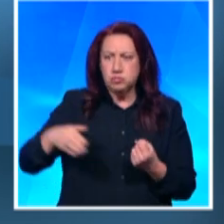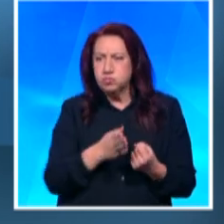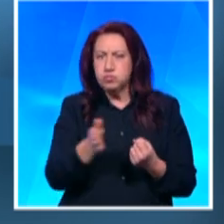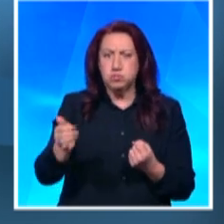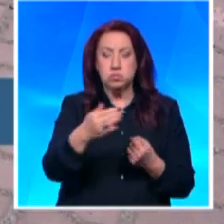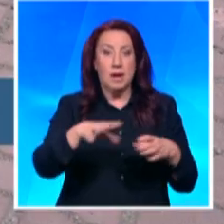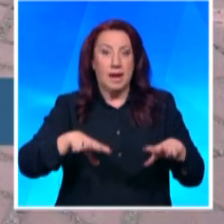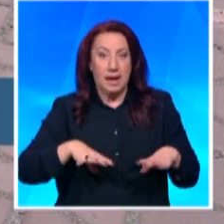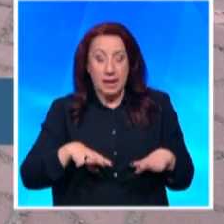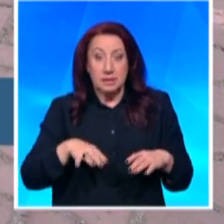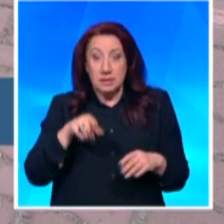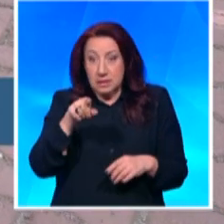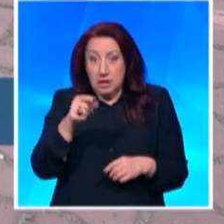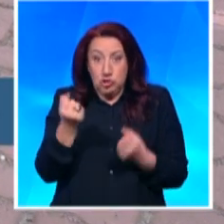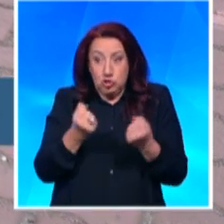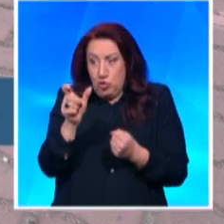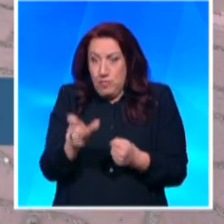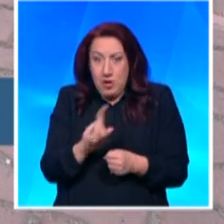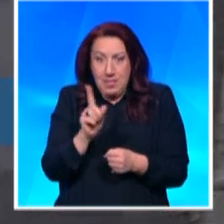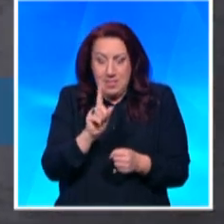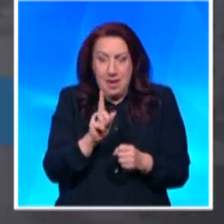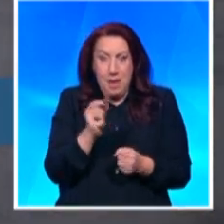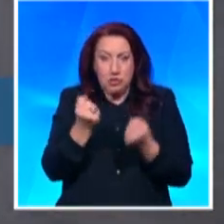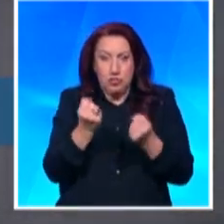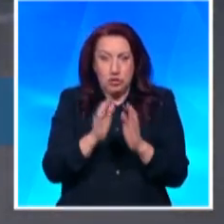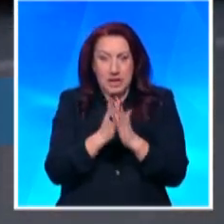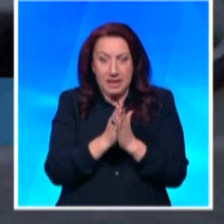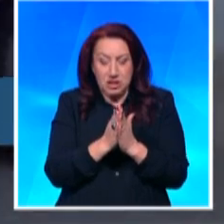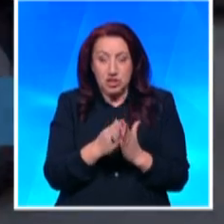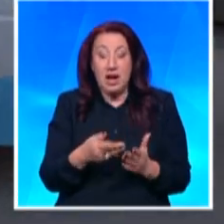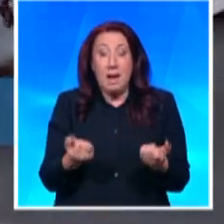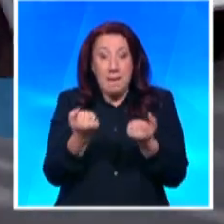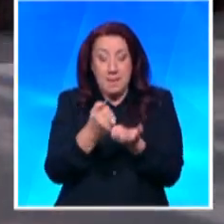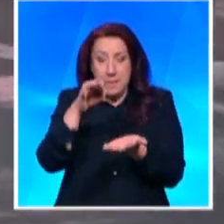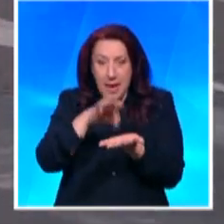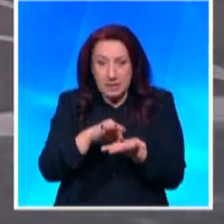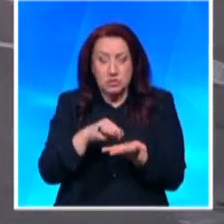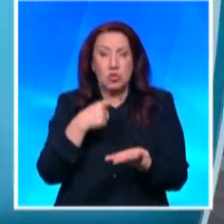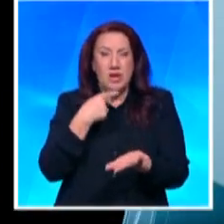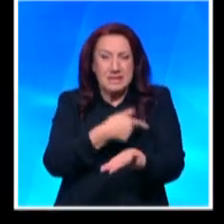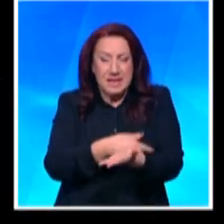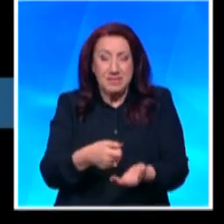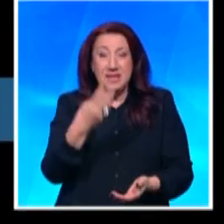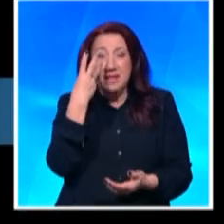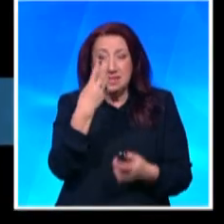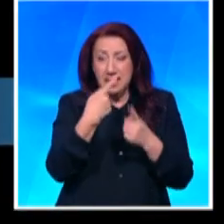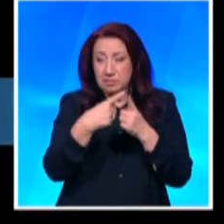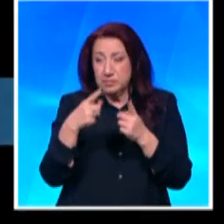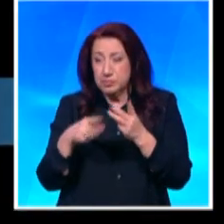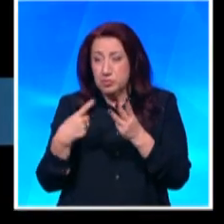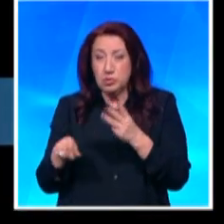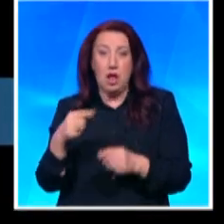Водачът няма шофьорска книжка. Пробите на място отчитат положителен резултат за три вида дрога. а в